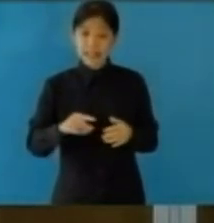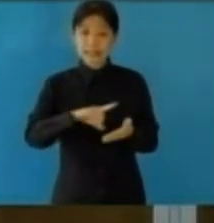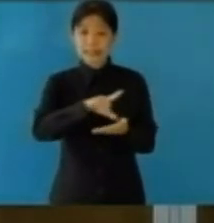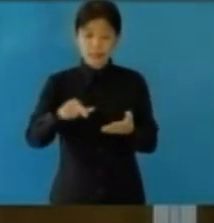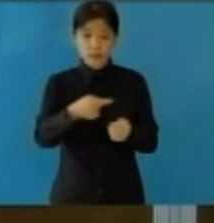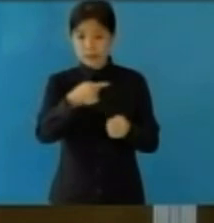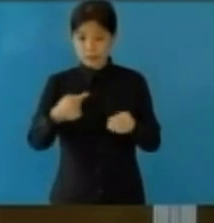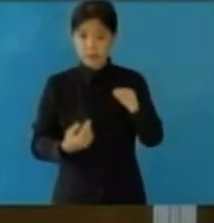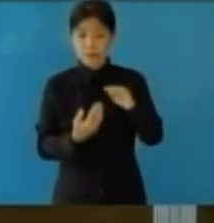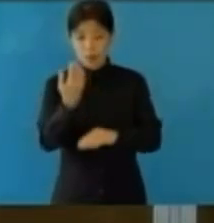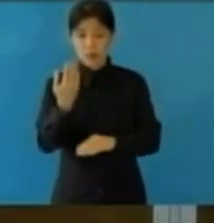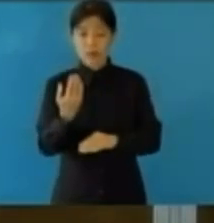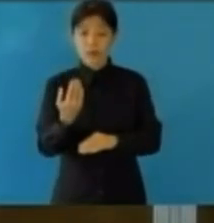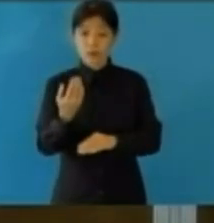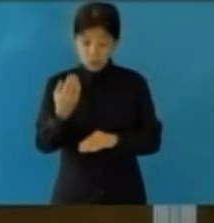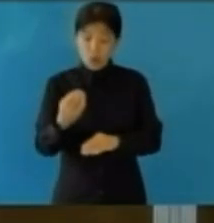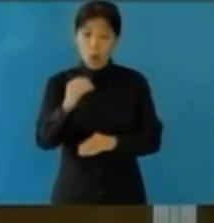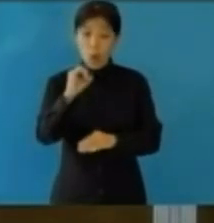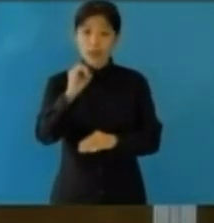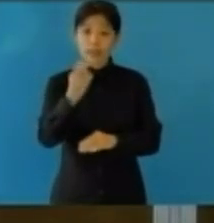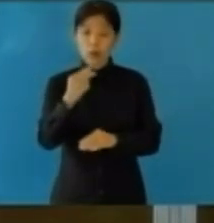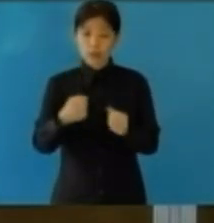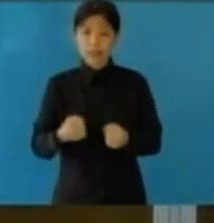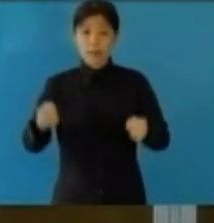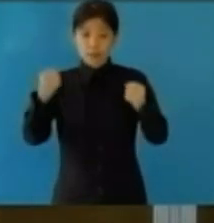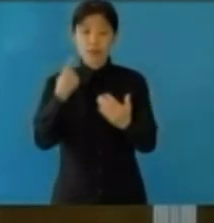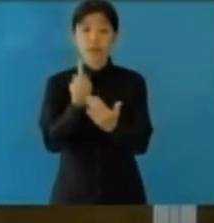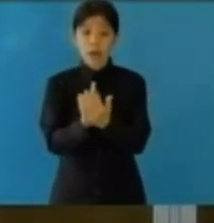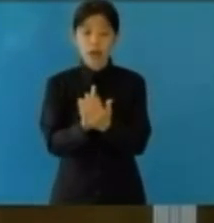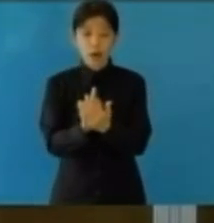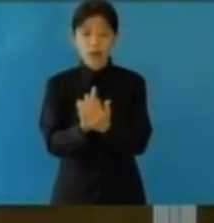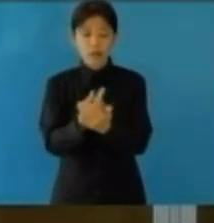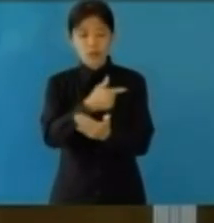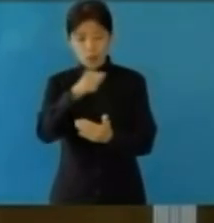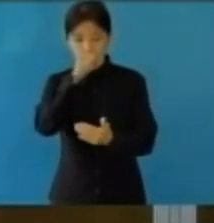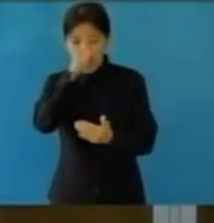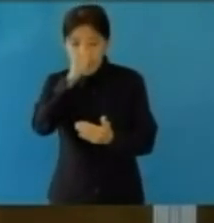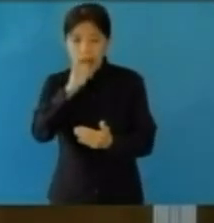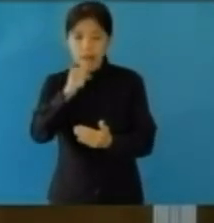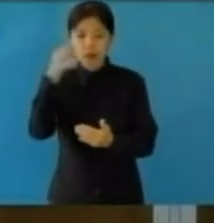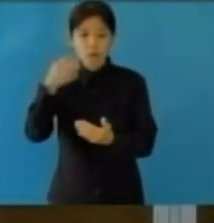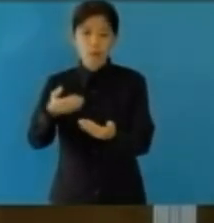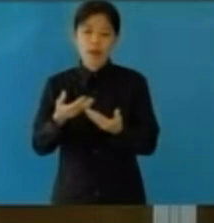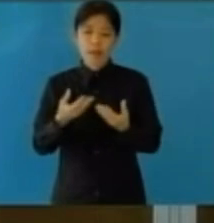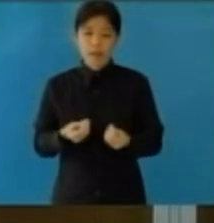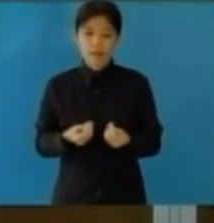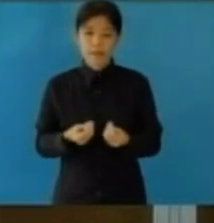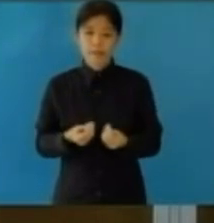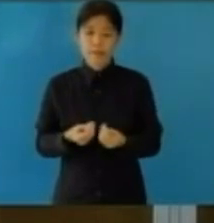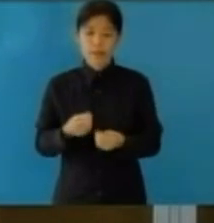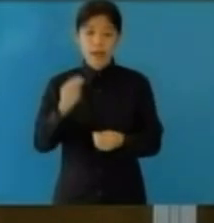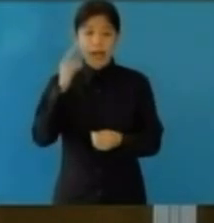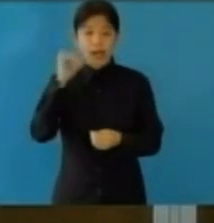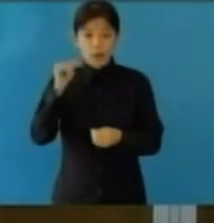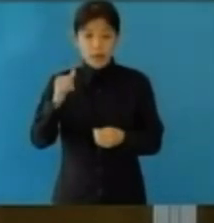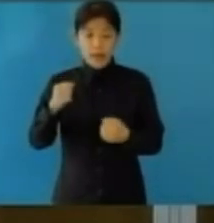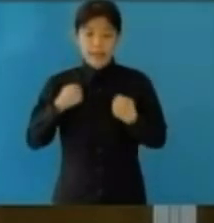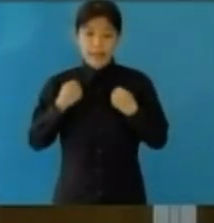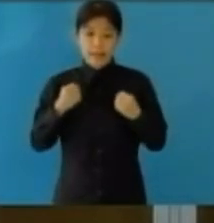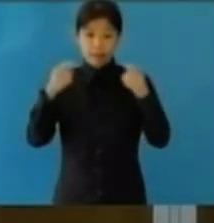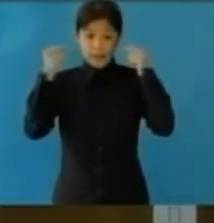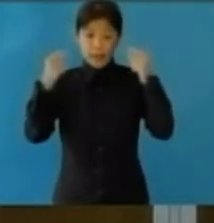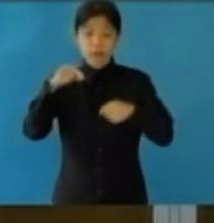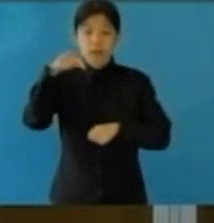カップに参加したことを非常に、この結果につながったものだというふうに評価をいただいております。また金谷体育大学におきましても、全国大会